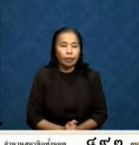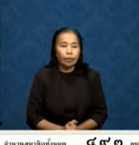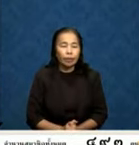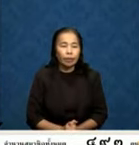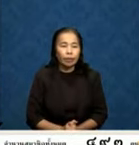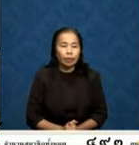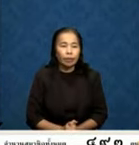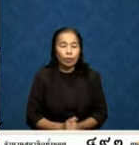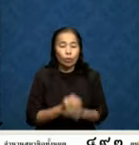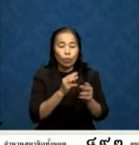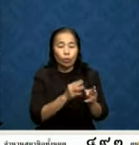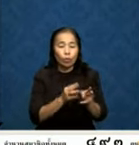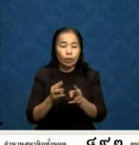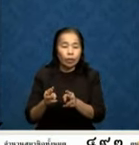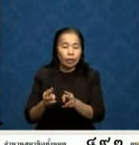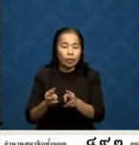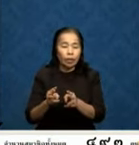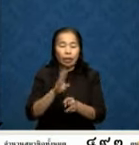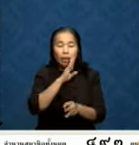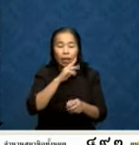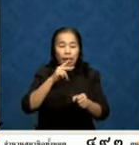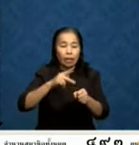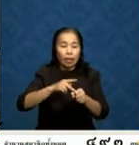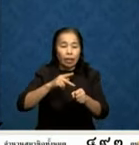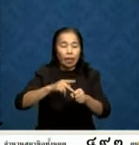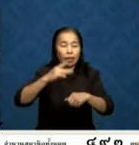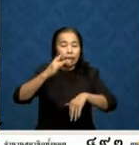ะครับวิธีการเนี่ยถ้าก๊าซธรรมชาติชิปเปอร์รายใหม่ๆ